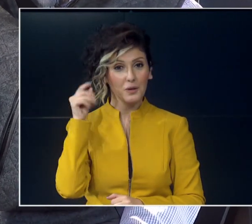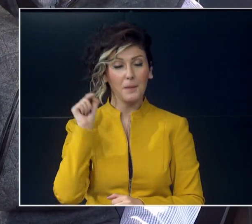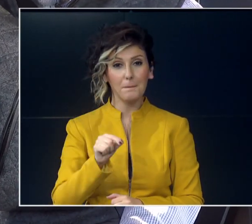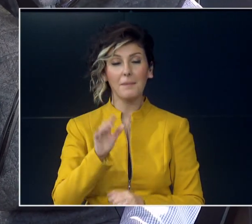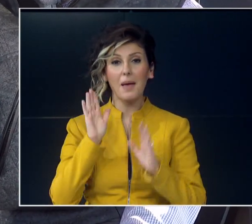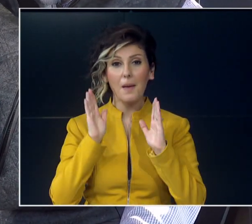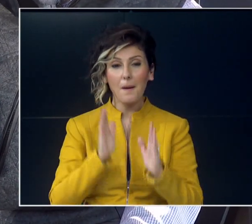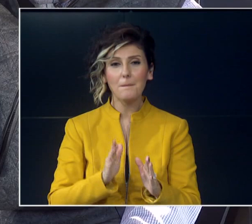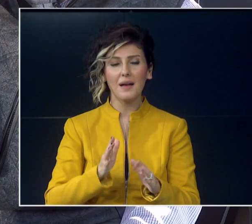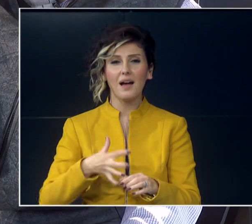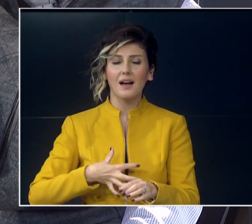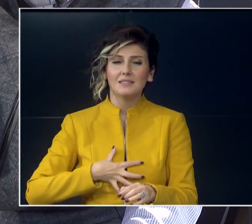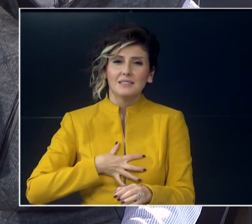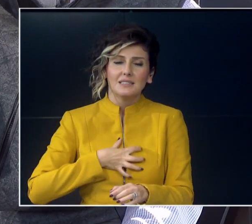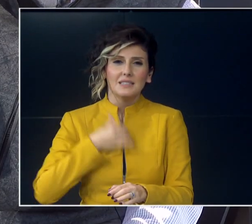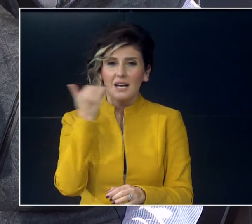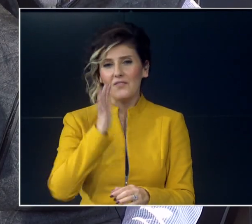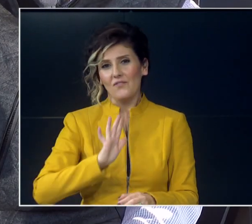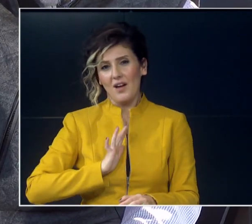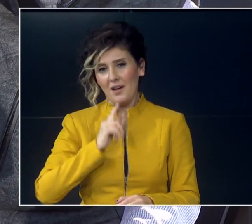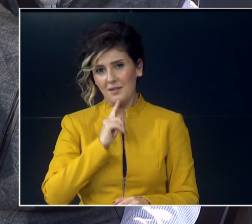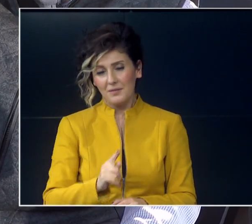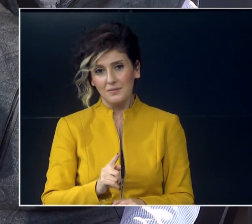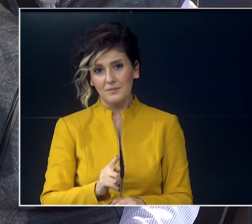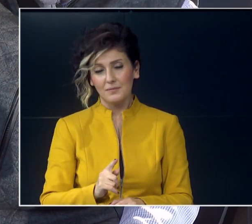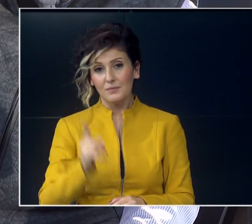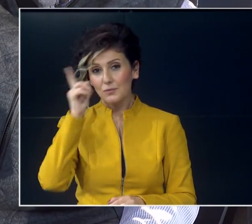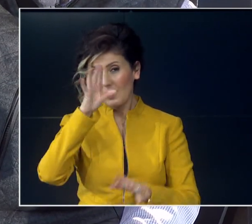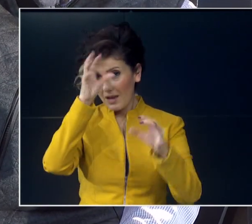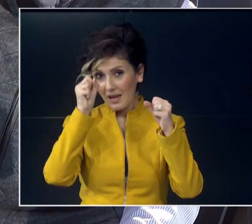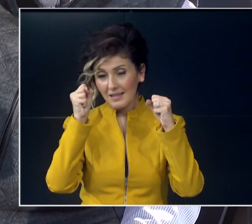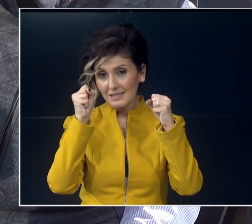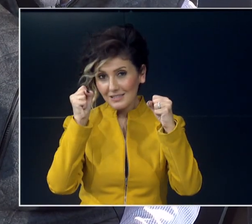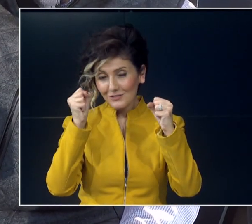hep acıklıdır. Çünkü Erzincan